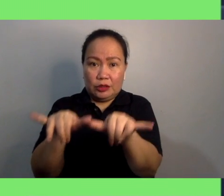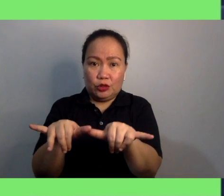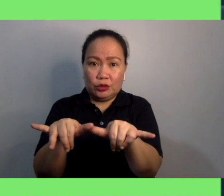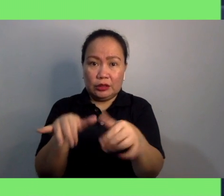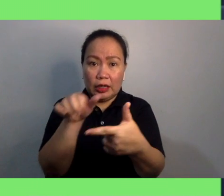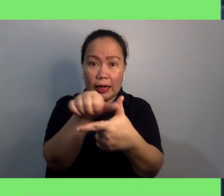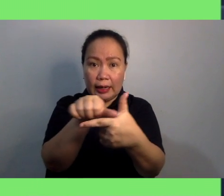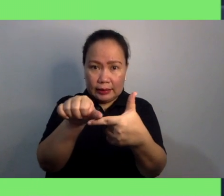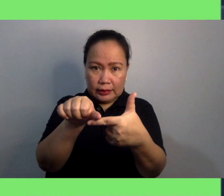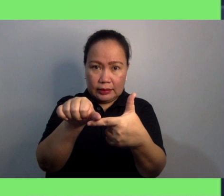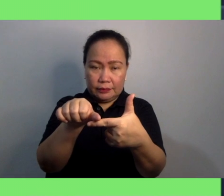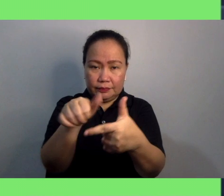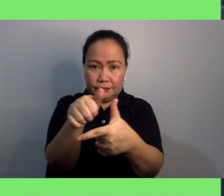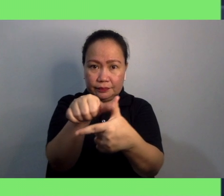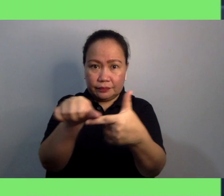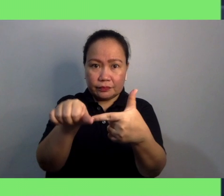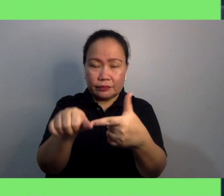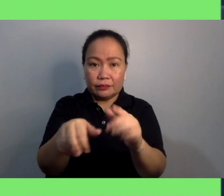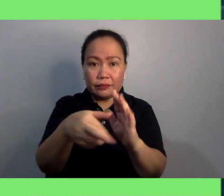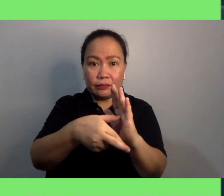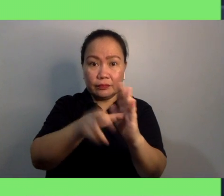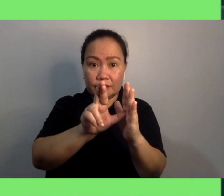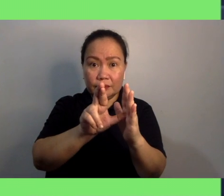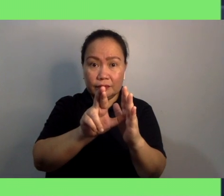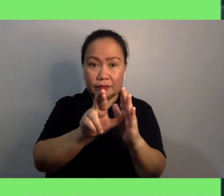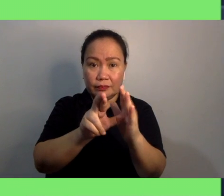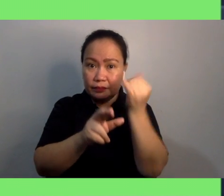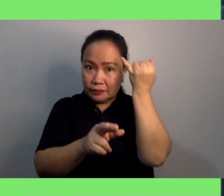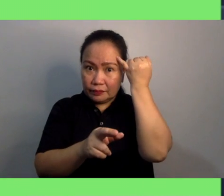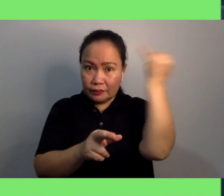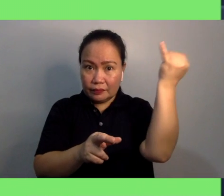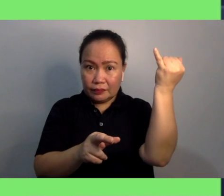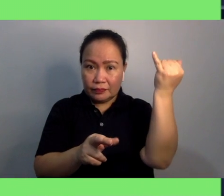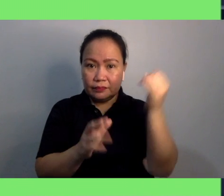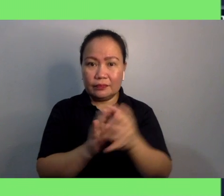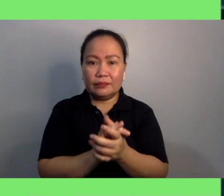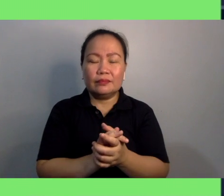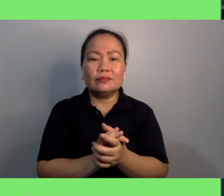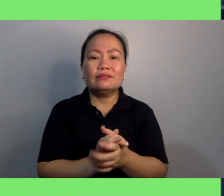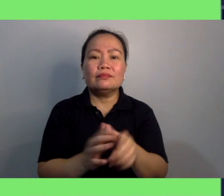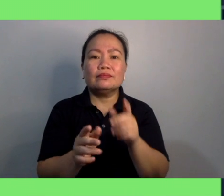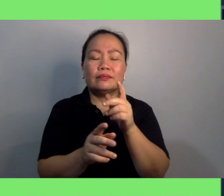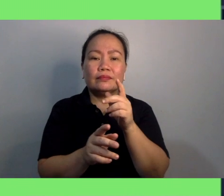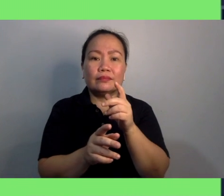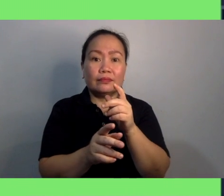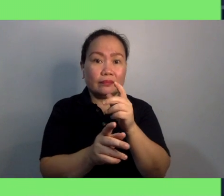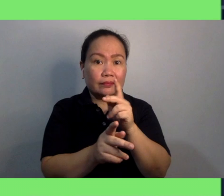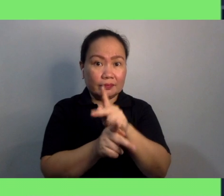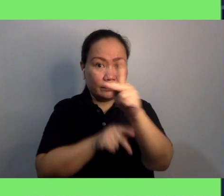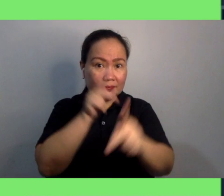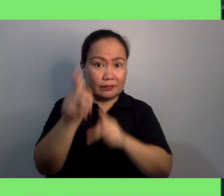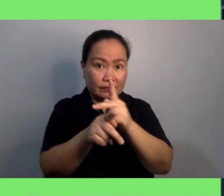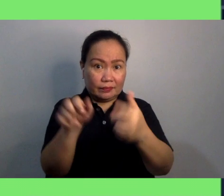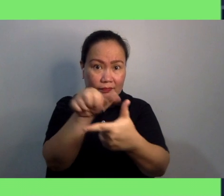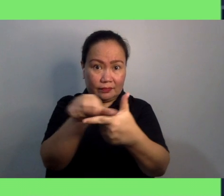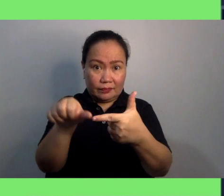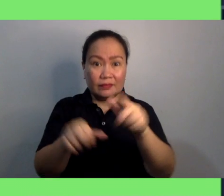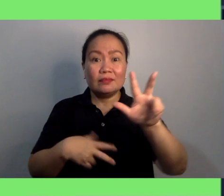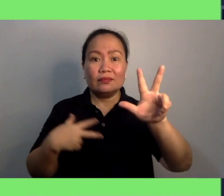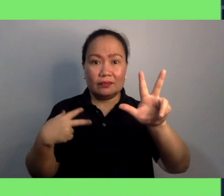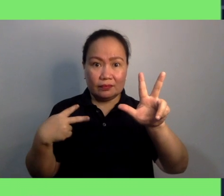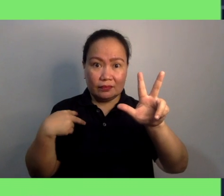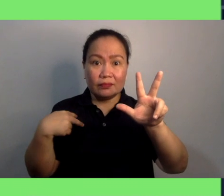ang angles. So, recall natin yung concepts ng kinds of angles. So again, we have three kinds